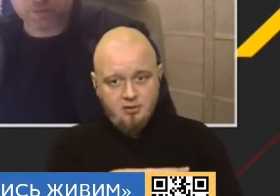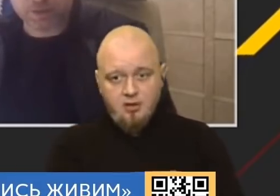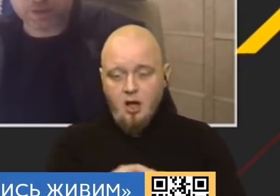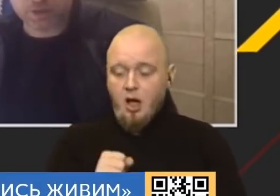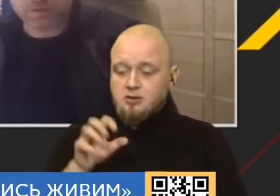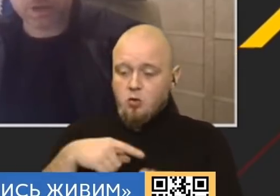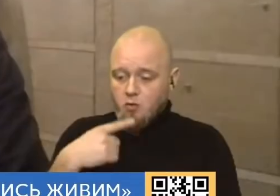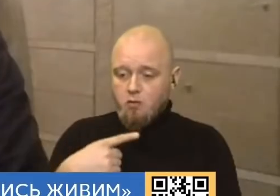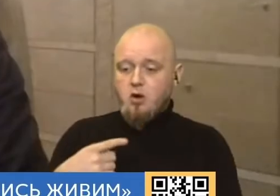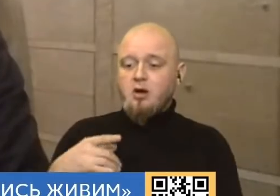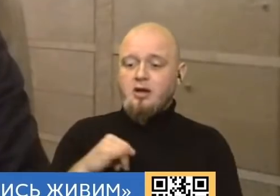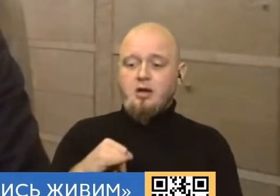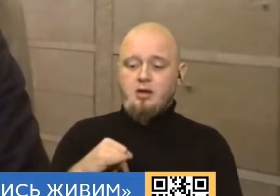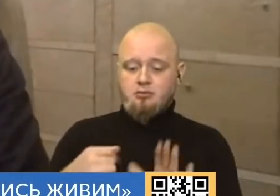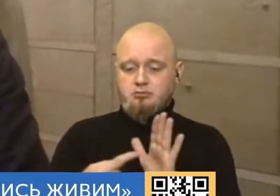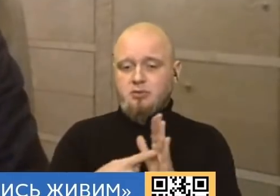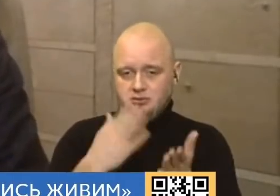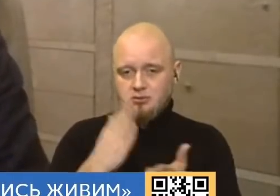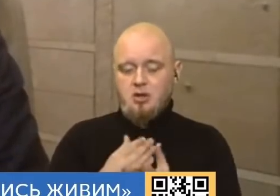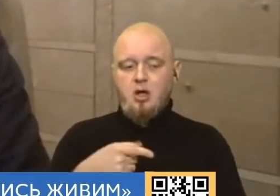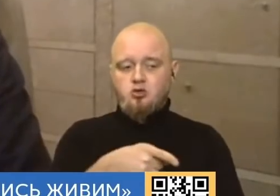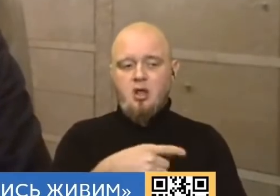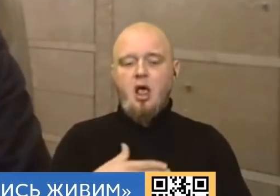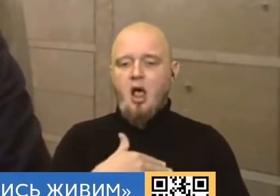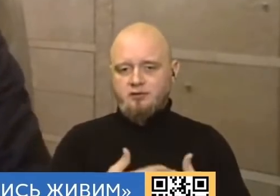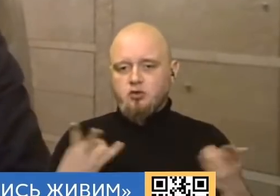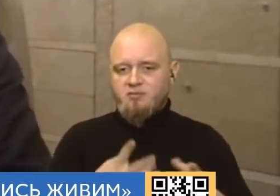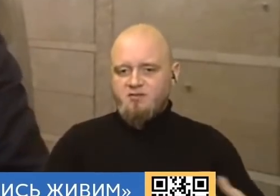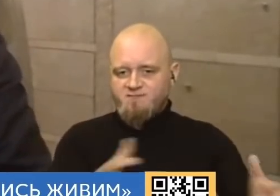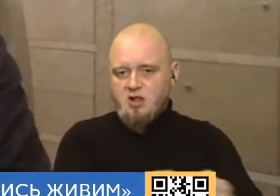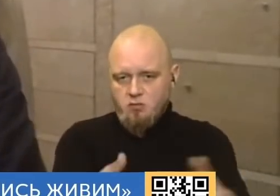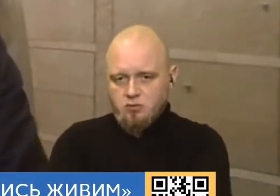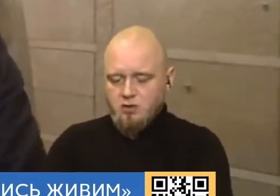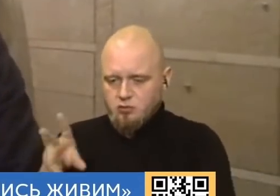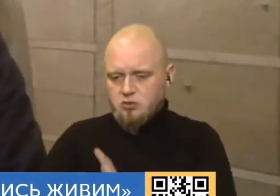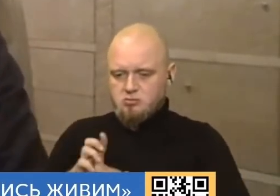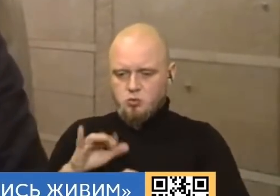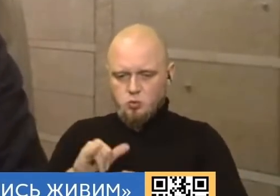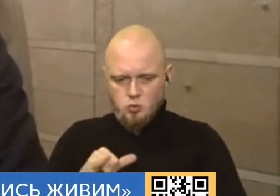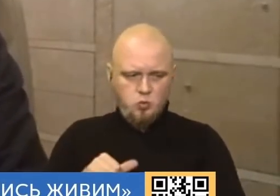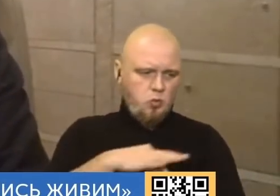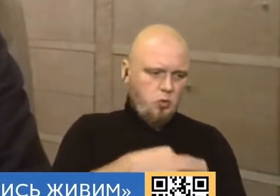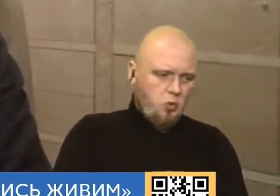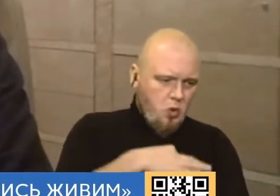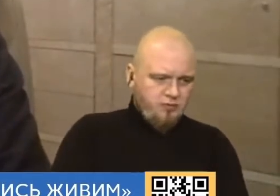ефективно працює про те, щоб вилавлювати. Їх вилавлюють всі, в тому числі працівники Служби безпеки,